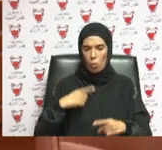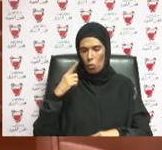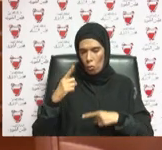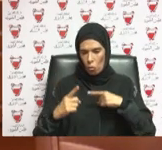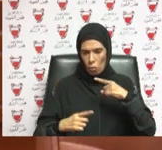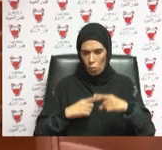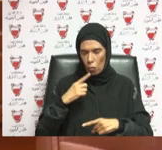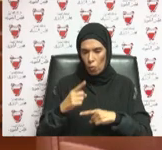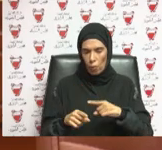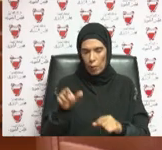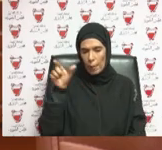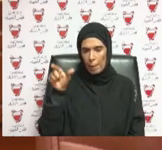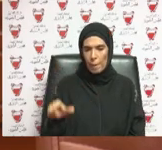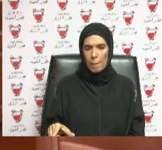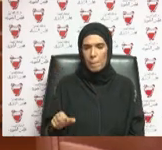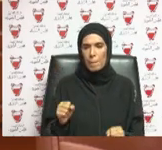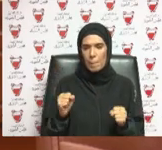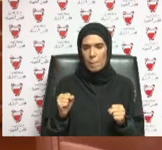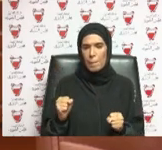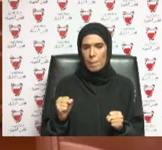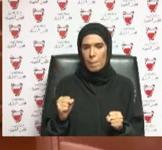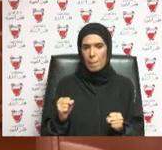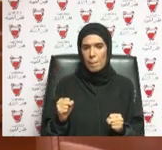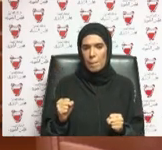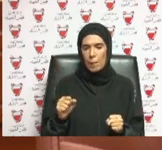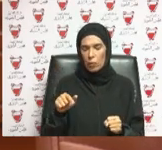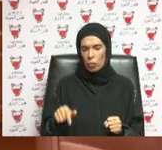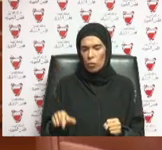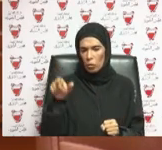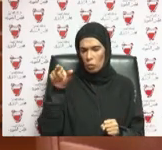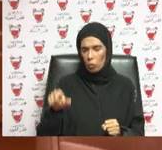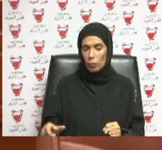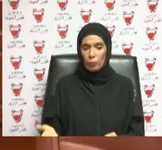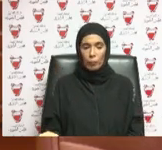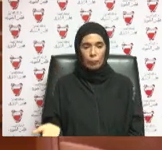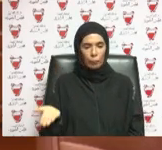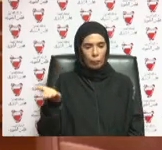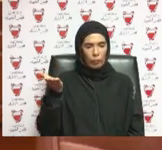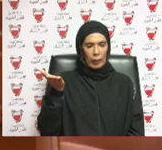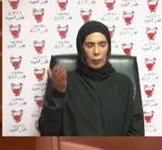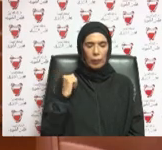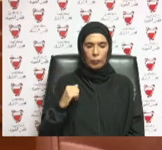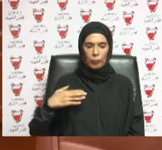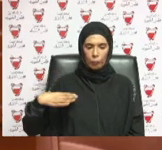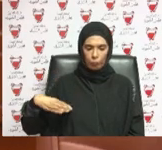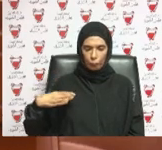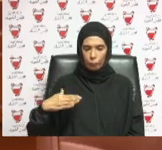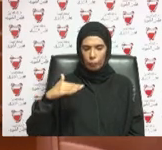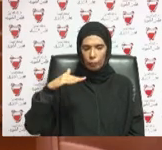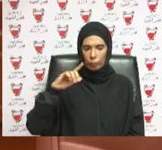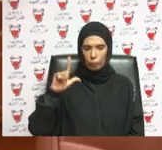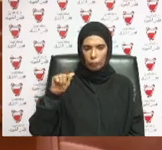سمو الشخصية. من الصعب جدا رثاء قامة شامخة كقامة سمو الأمير خليفة بن